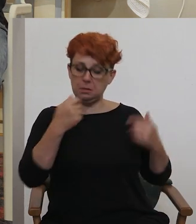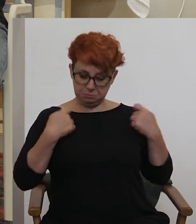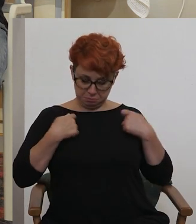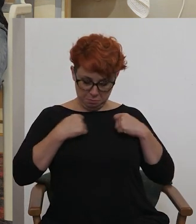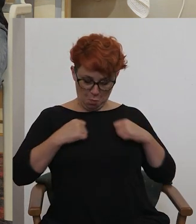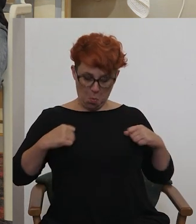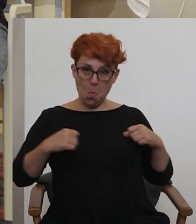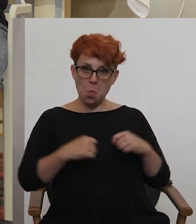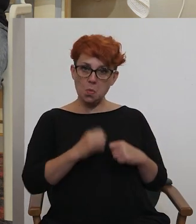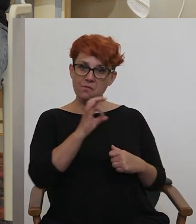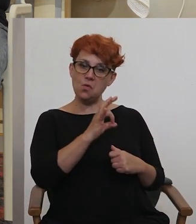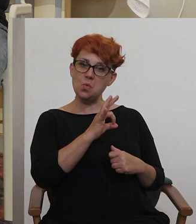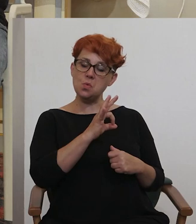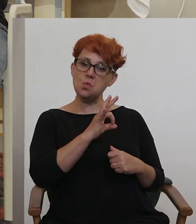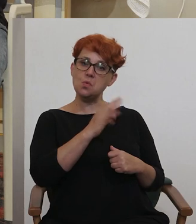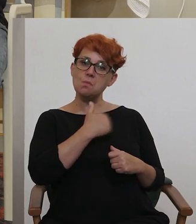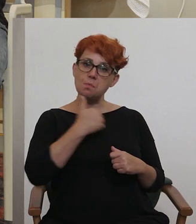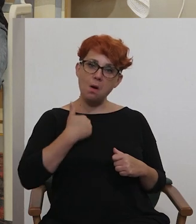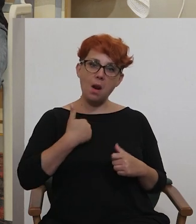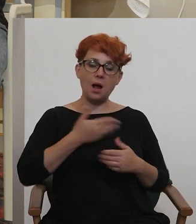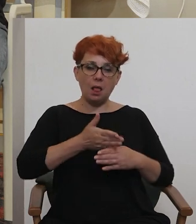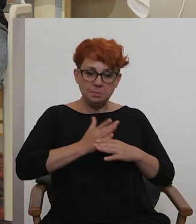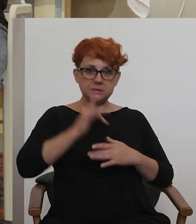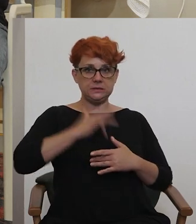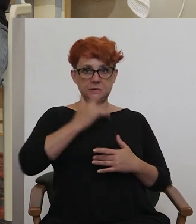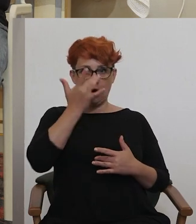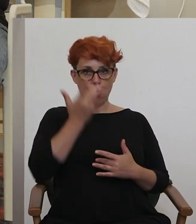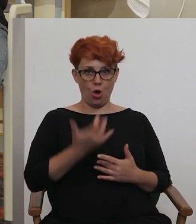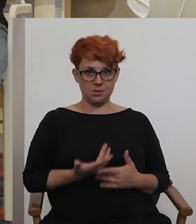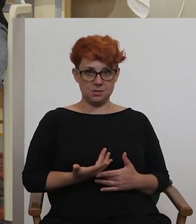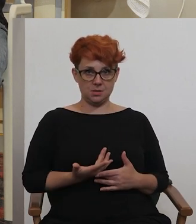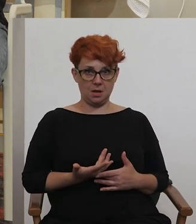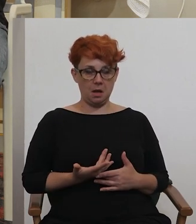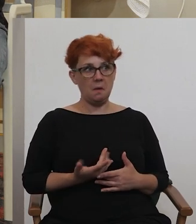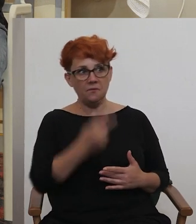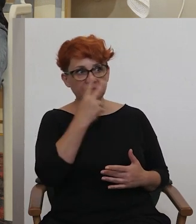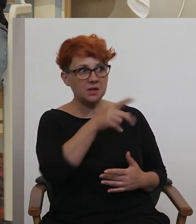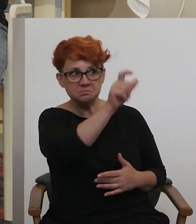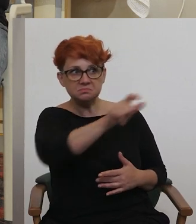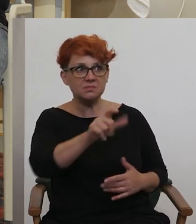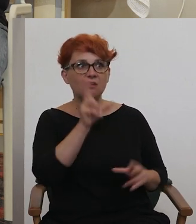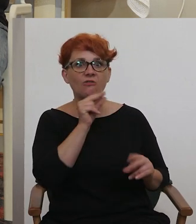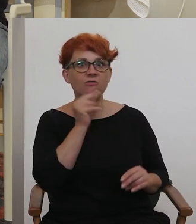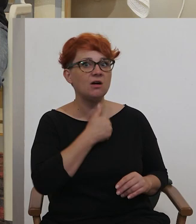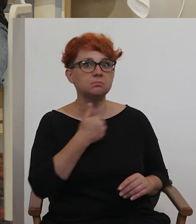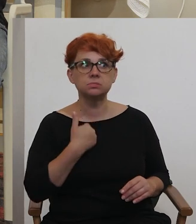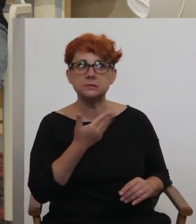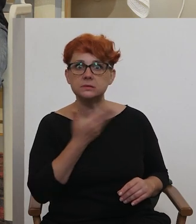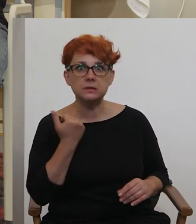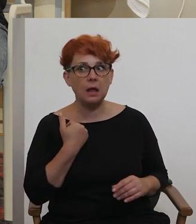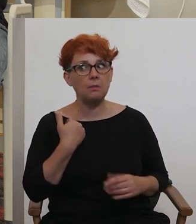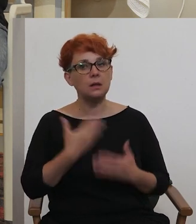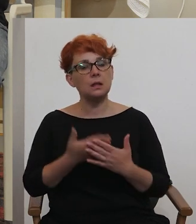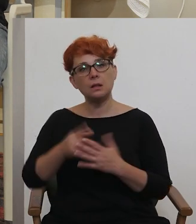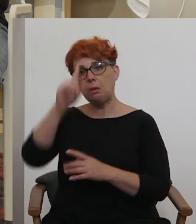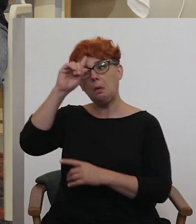Widać też, że ci Rosjanie nie za bardzo mówią po polsku, więc zaczynają się